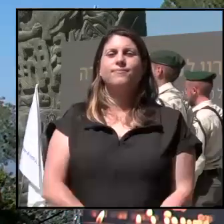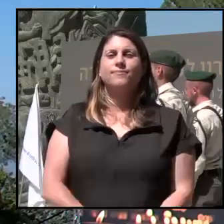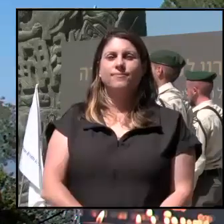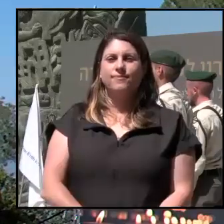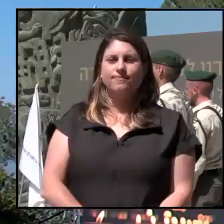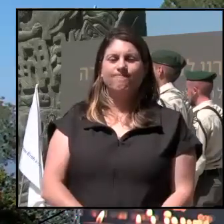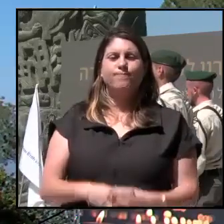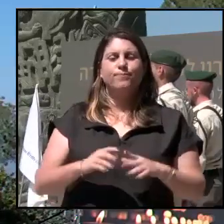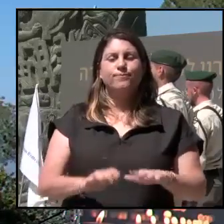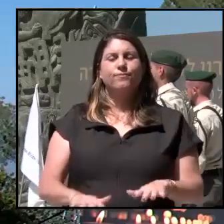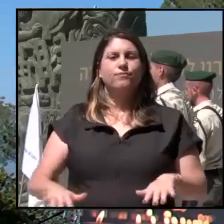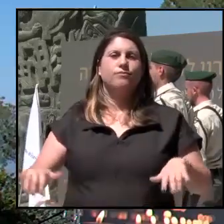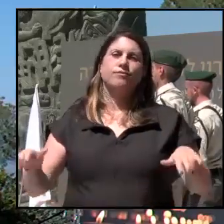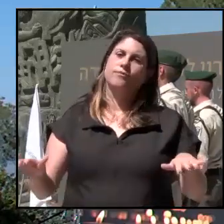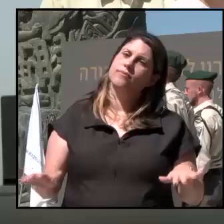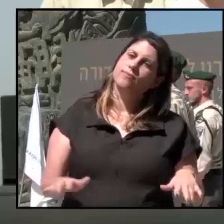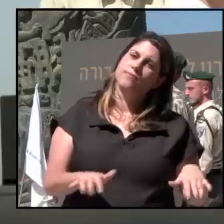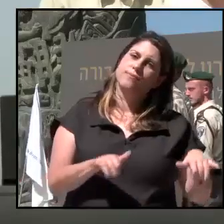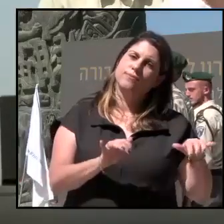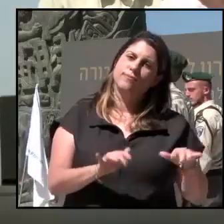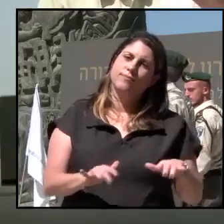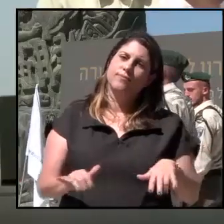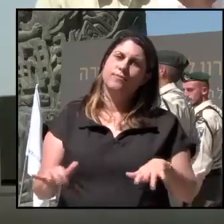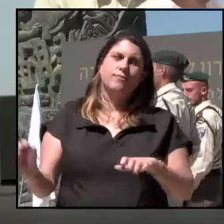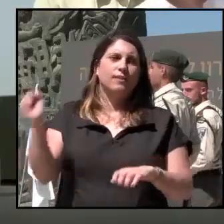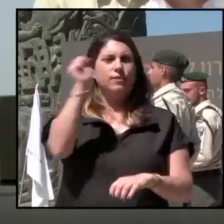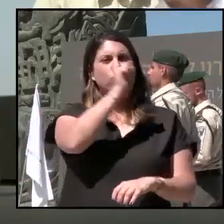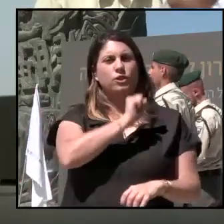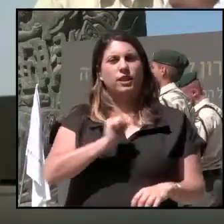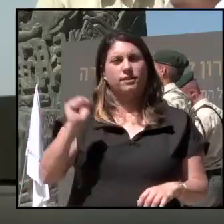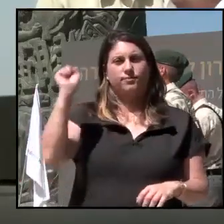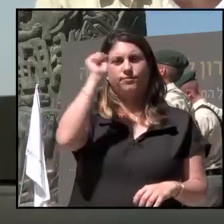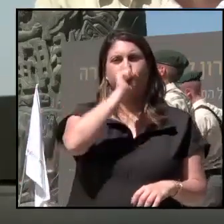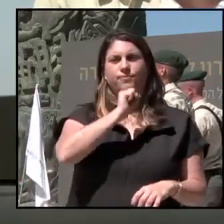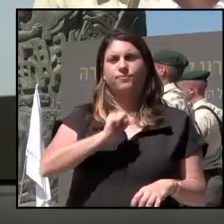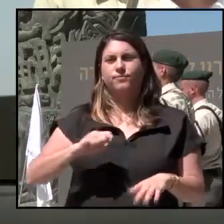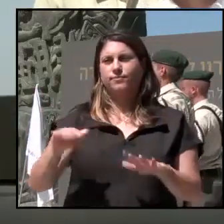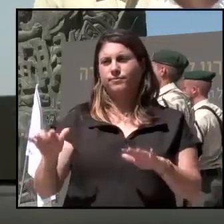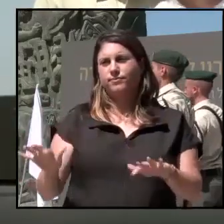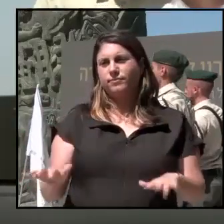Thank you.